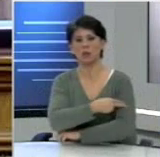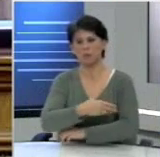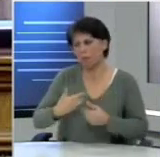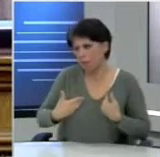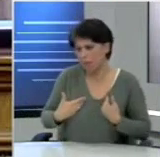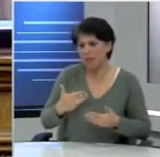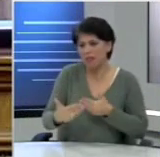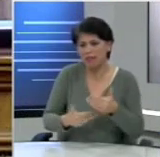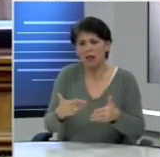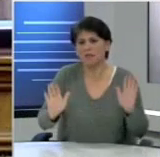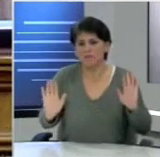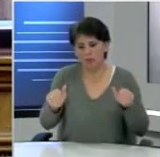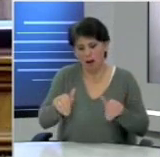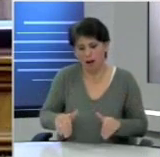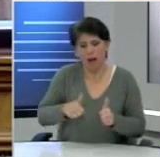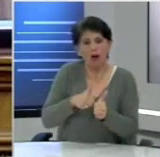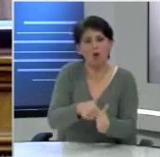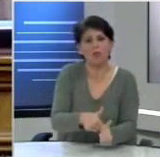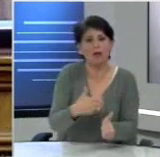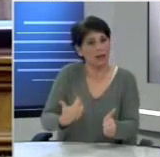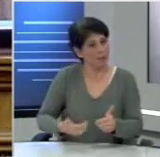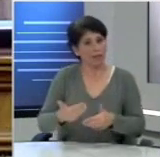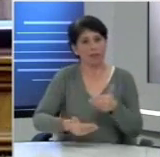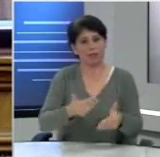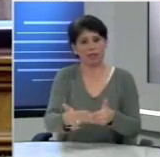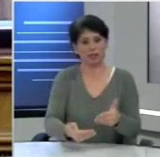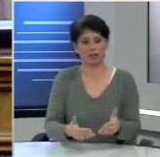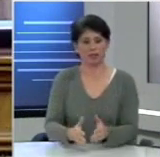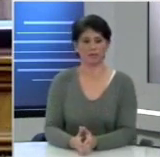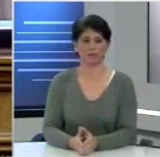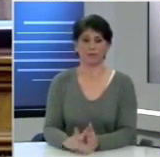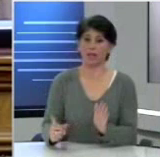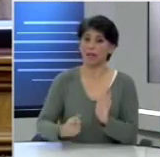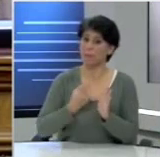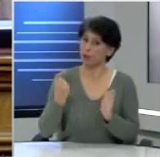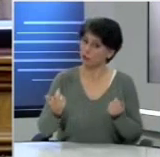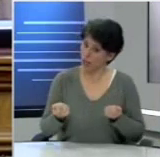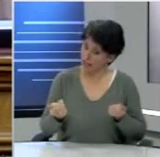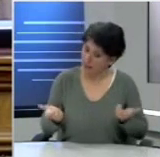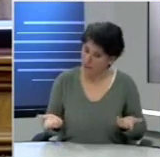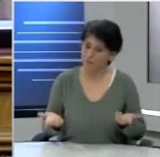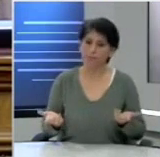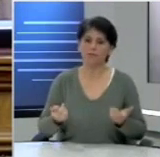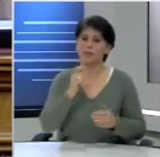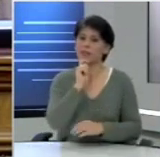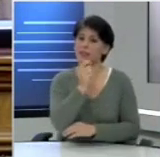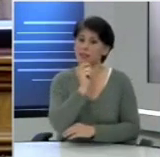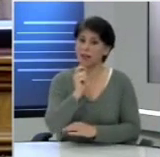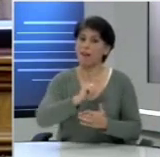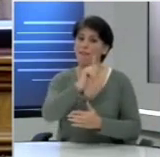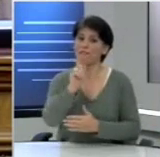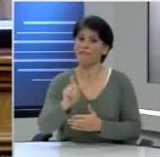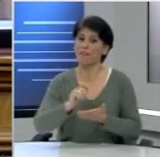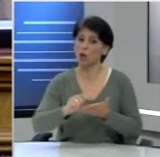είχαμε διαδικασίες. Είχαμε διαδικασίες που για πρώτη φορά έγιναν συνεντέψεων,